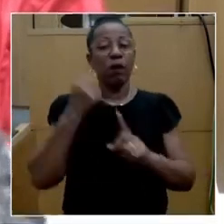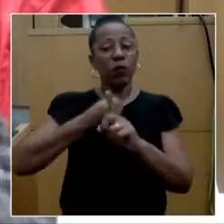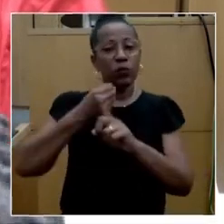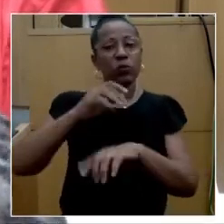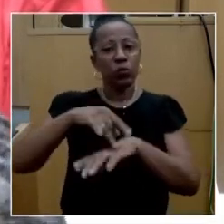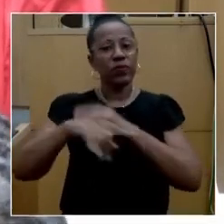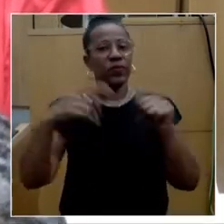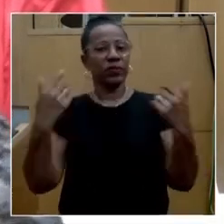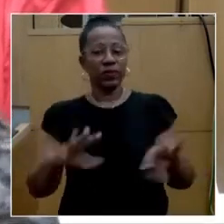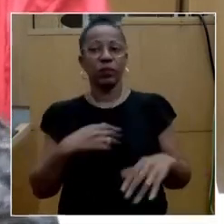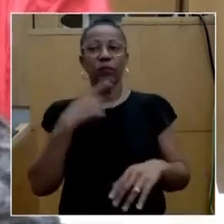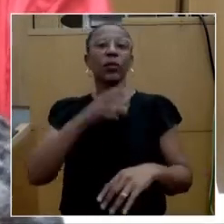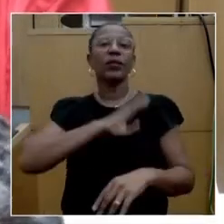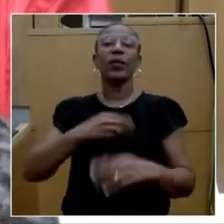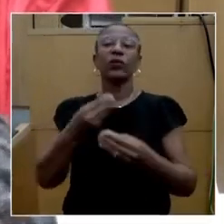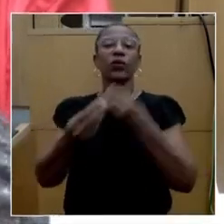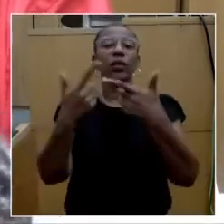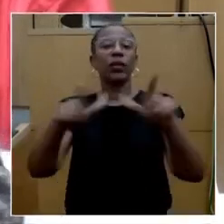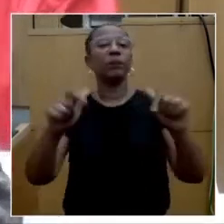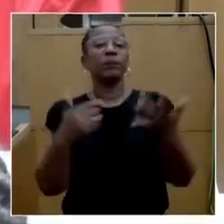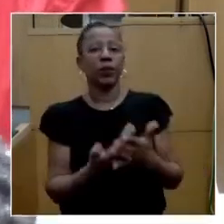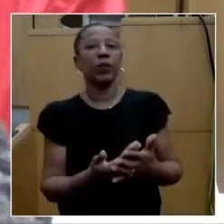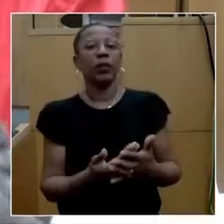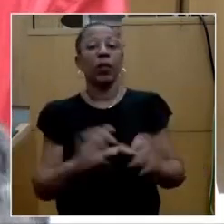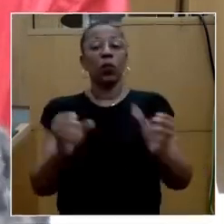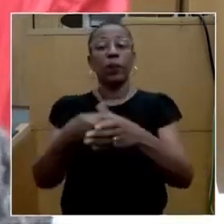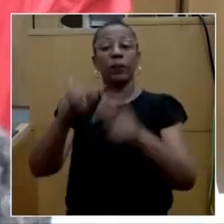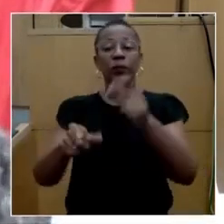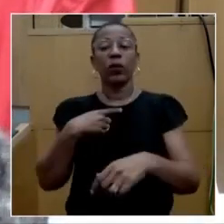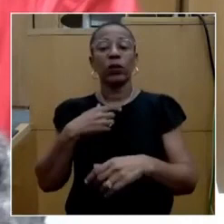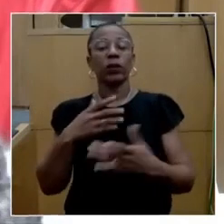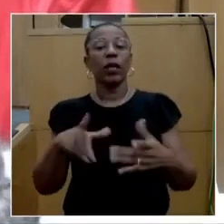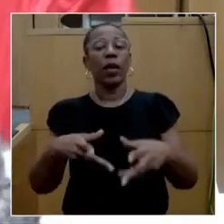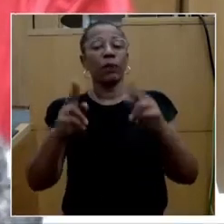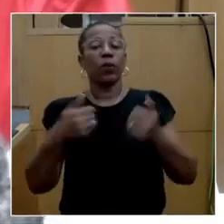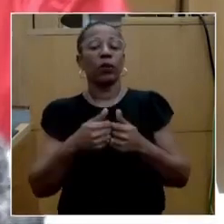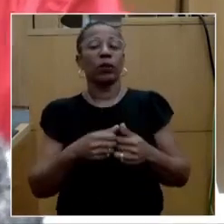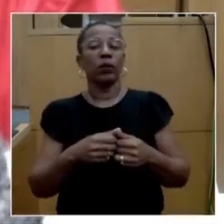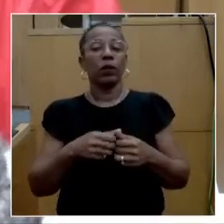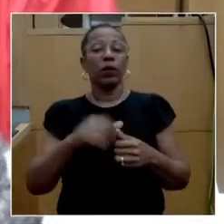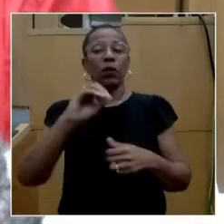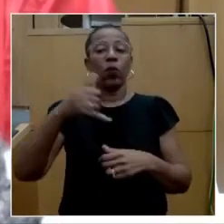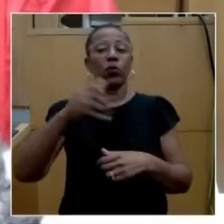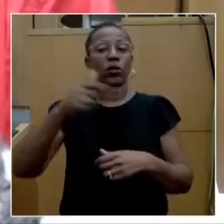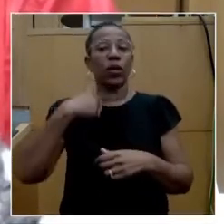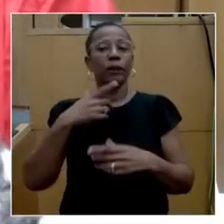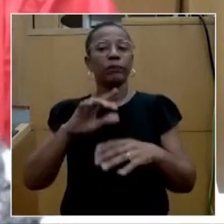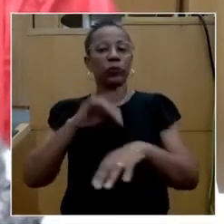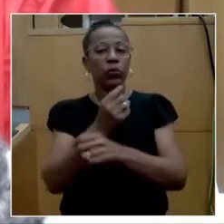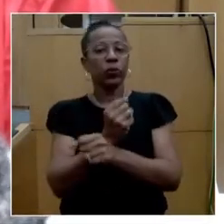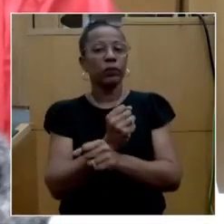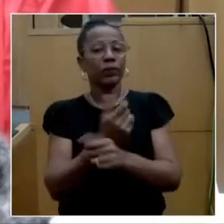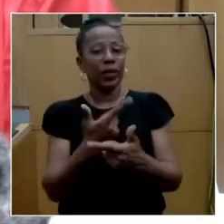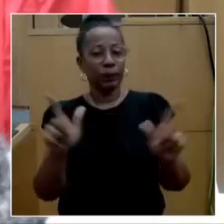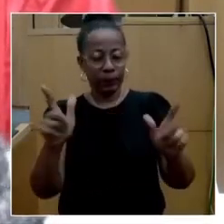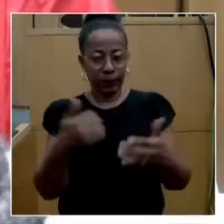la libération des 18 emprisonnés de l'OJAM. J'étais lycéen, ma première manifestation, c'était pour réclamer cela.